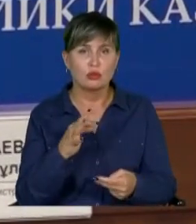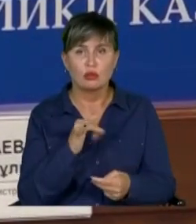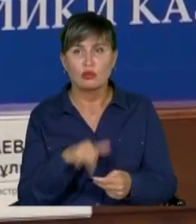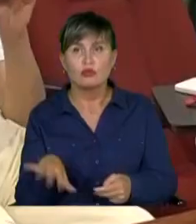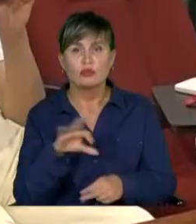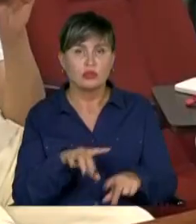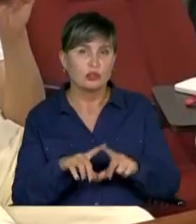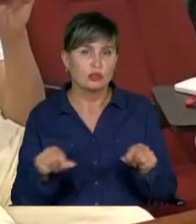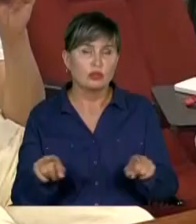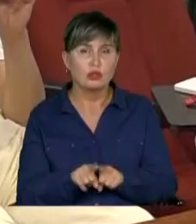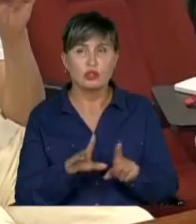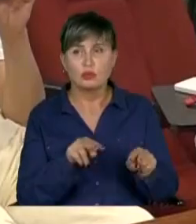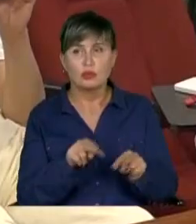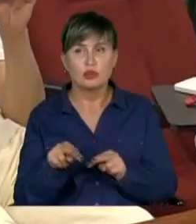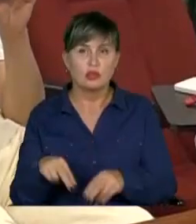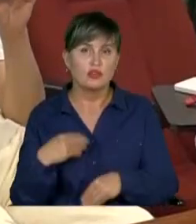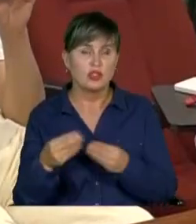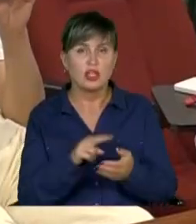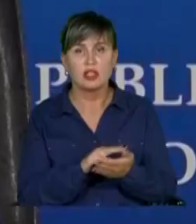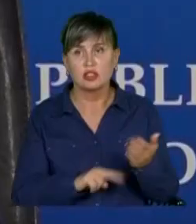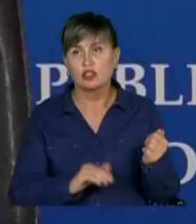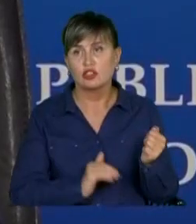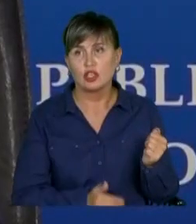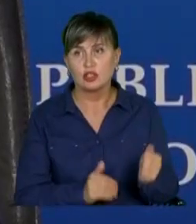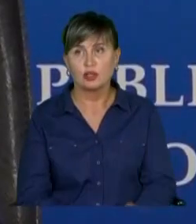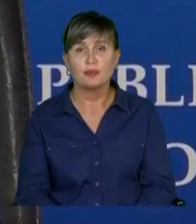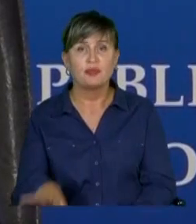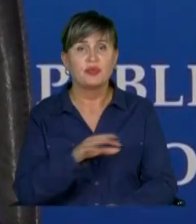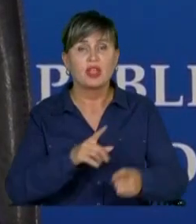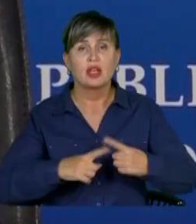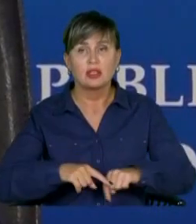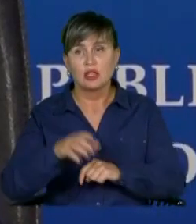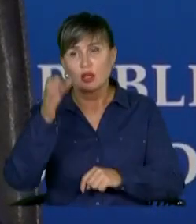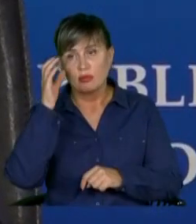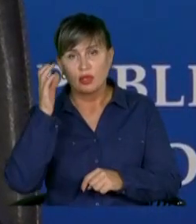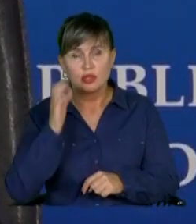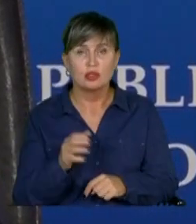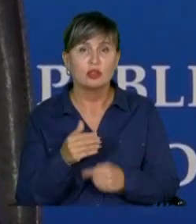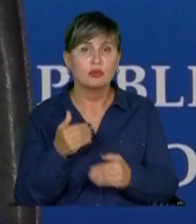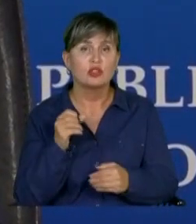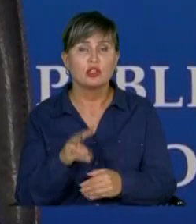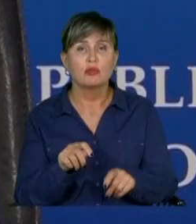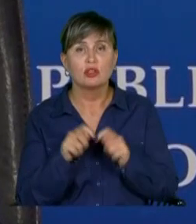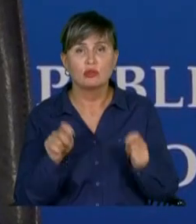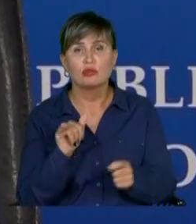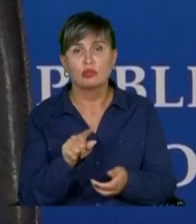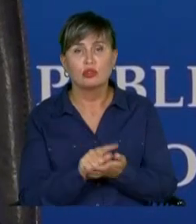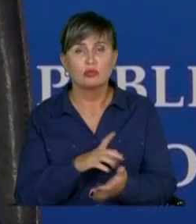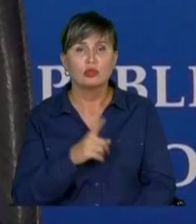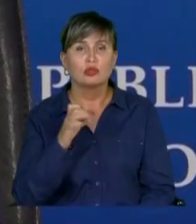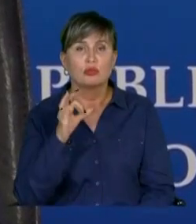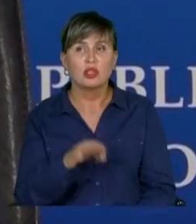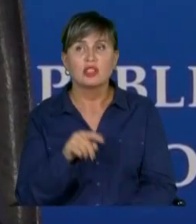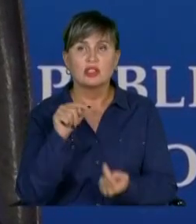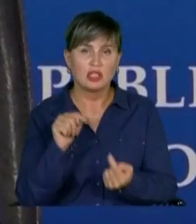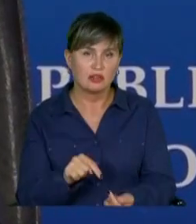школы. Также усилит контроль над выдачей лицензий частникам. Все организации образования, прежде чем открываться, у них должно быть 100%